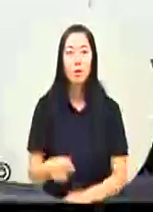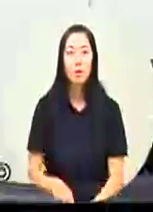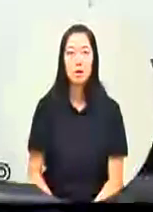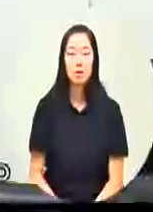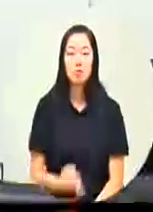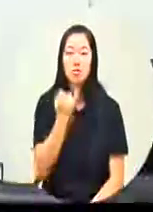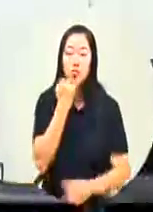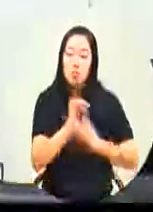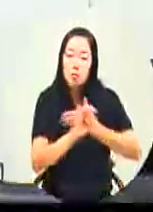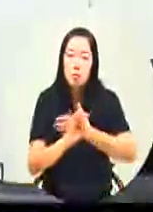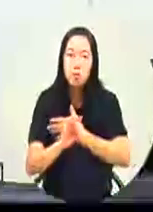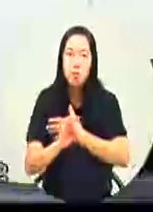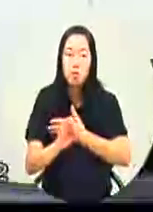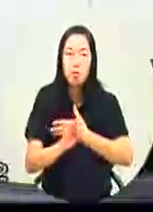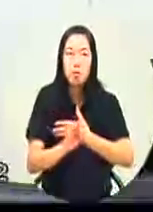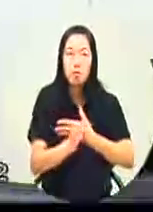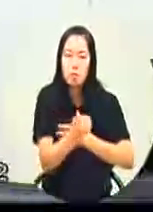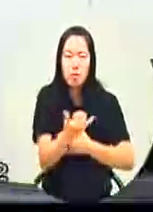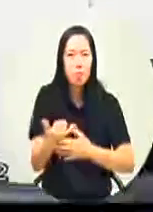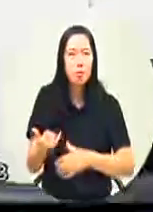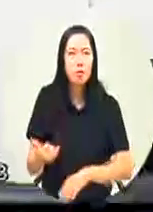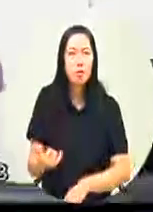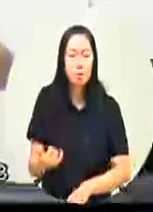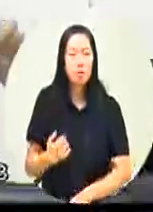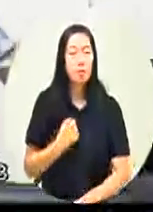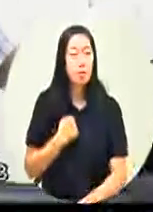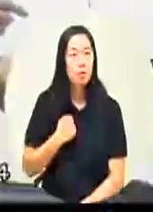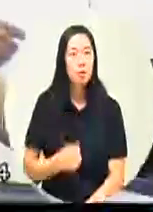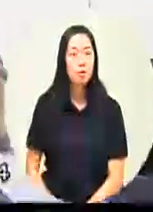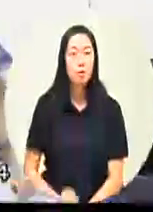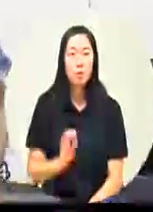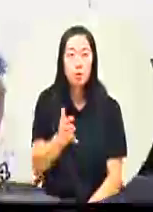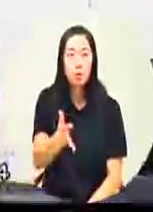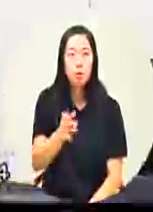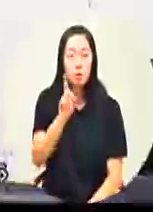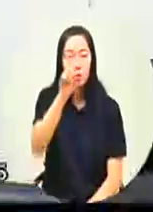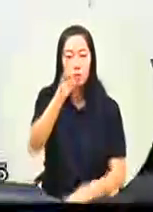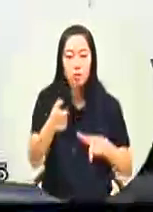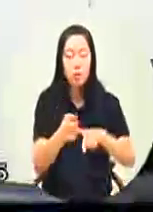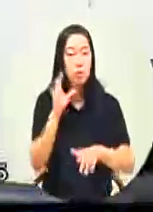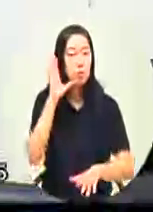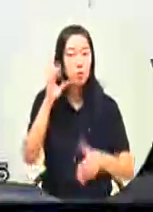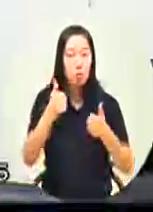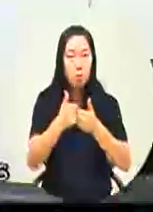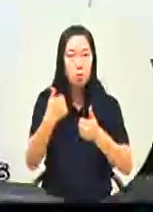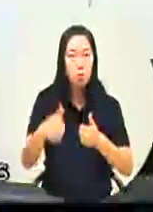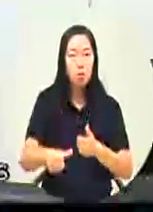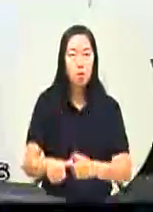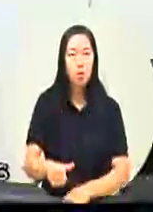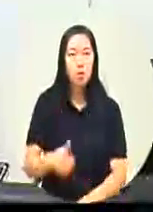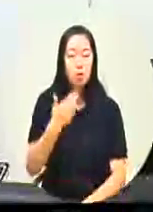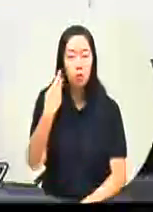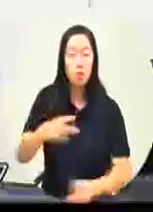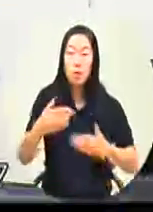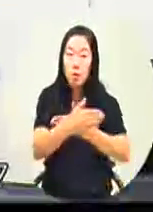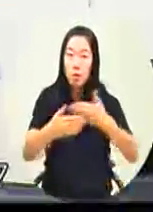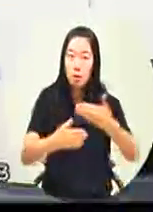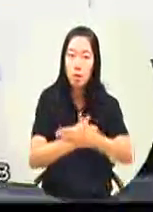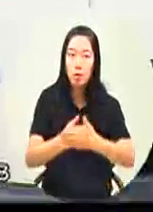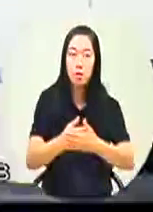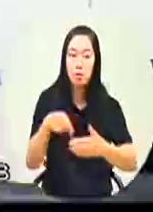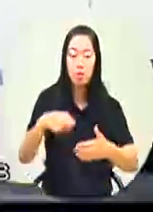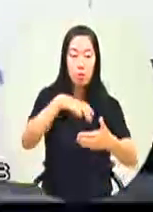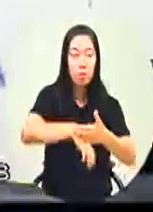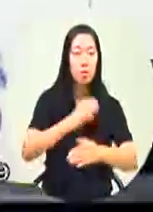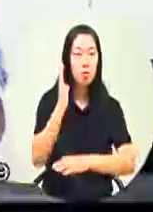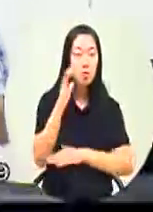行性怎样？赶快你在可行性评估，大家买不？因为我们这办一个公听会要砸上去，你如果交通内政部